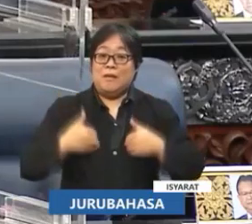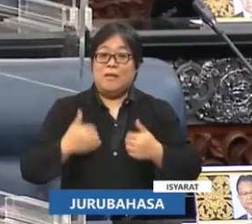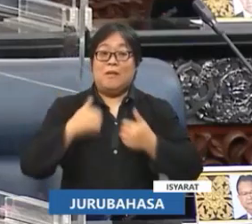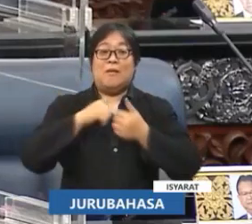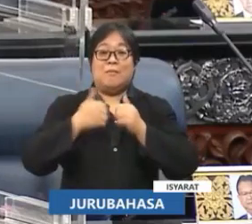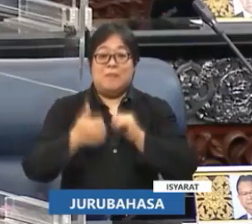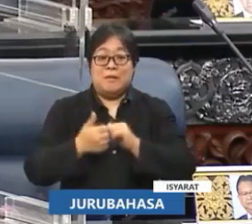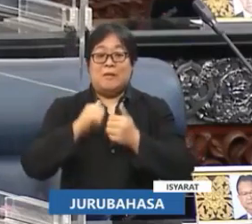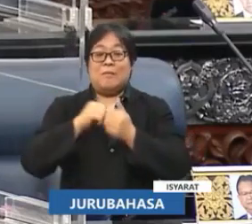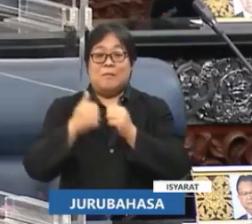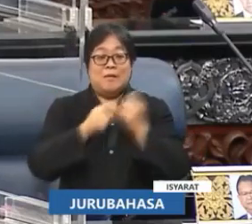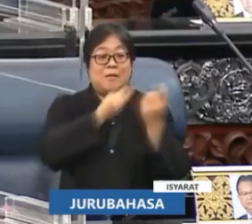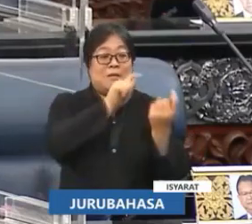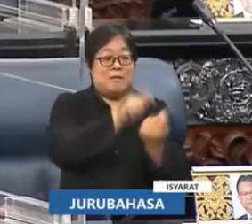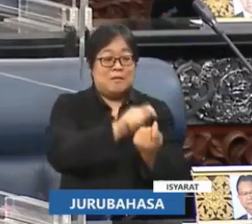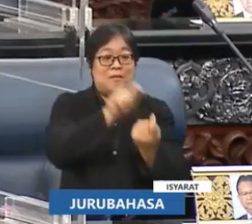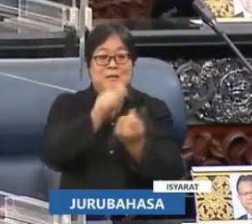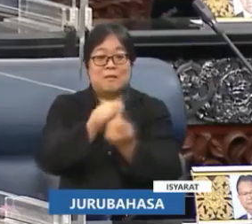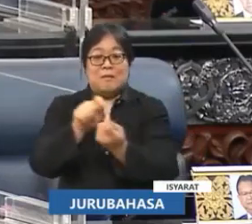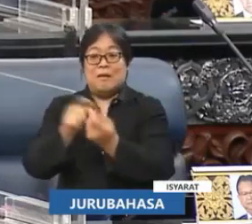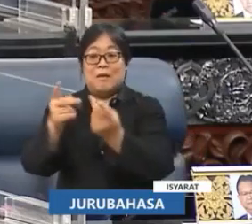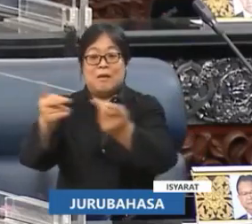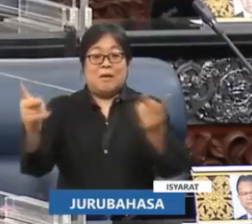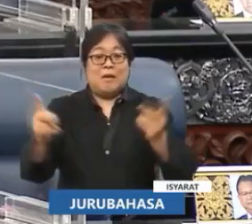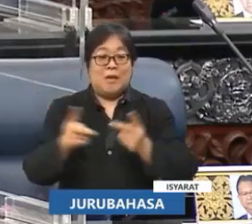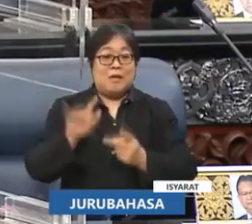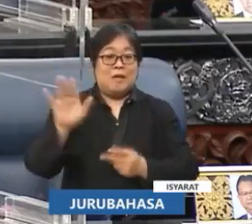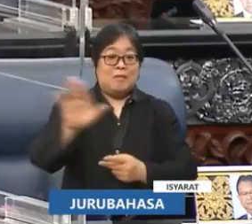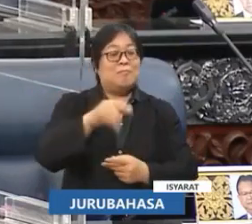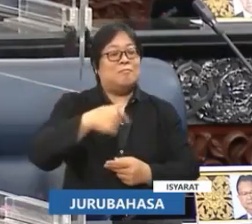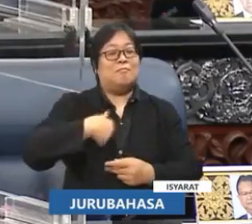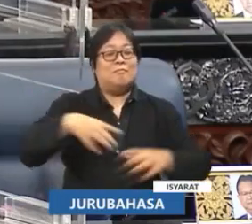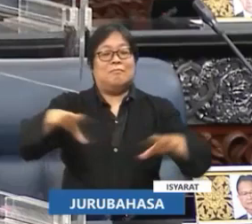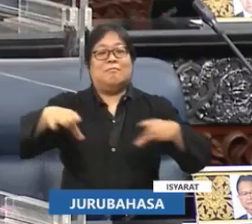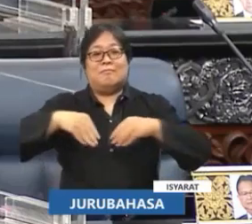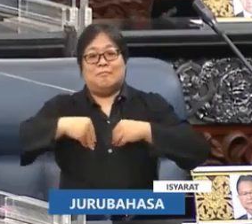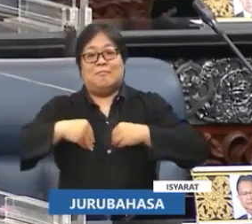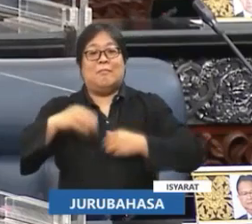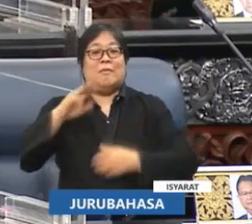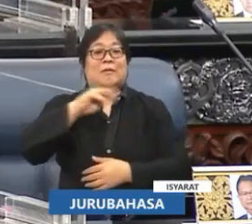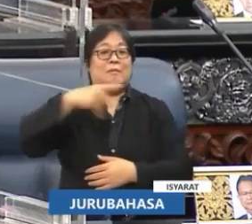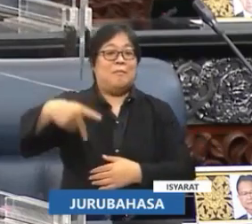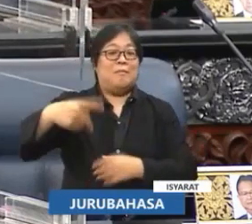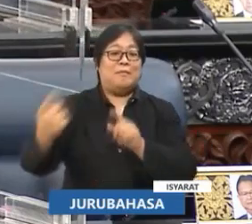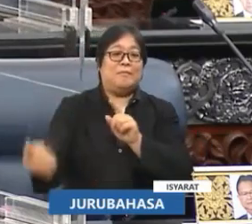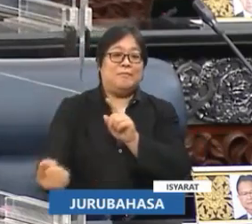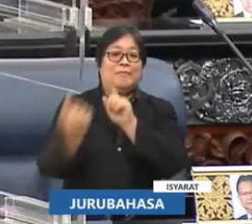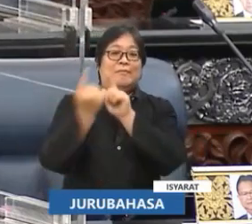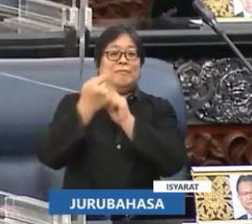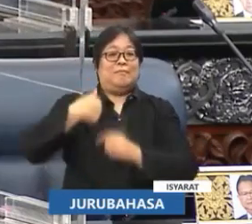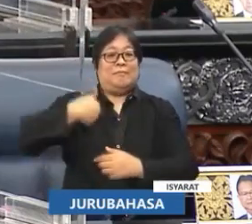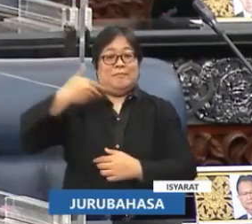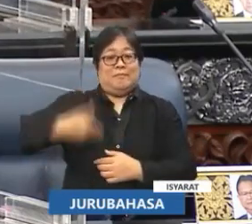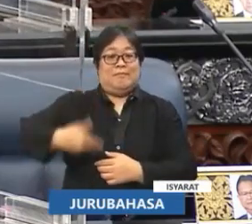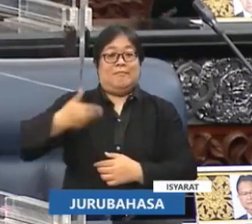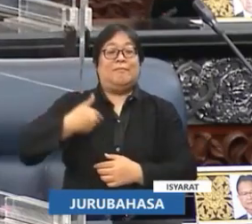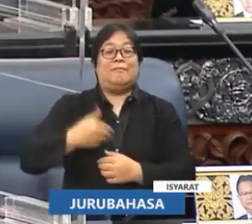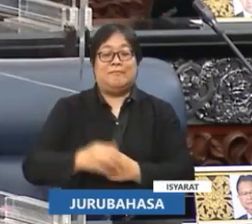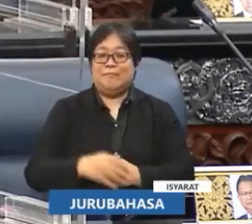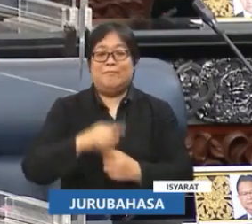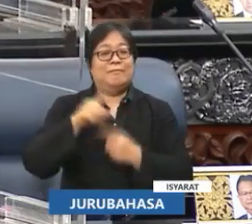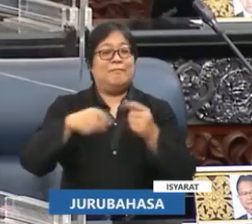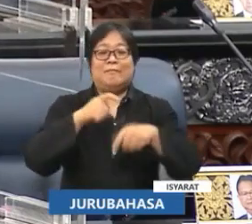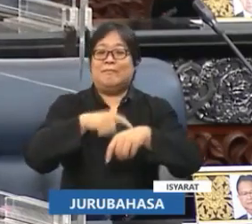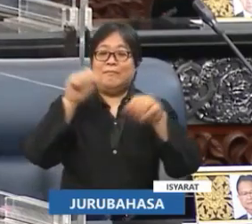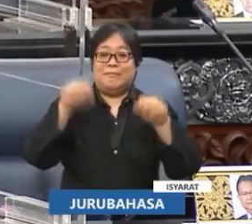masalah-masalah yang spesifik pada kawasan yang berhormat, saya mengalu-alukan untuk ahli-ahli parlimen boleh berjumpa terus dengan saya pada bila-bila masa.